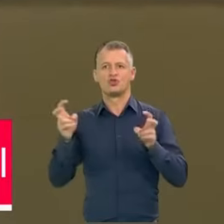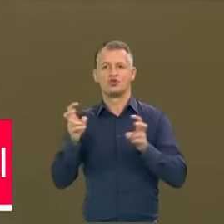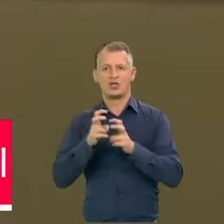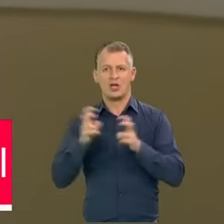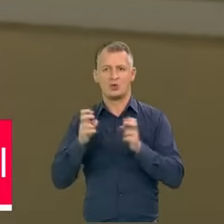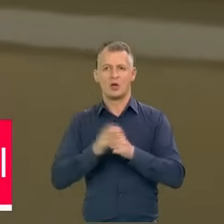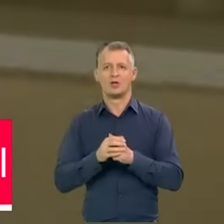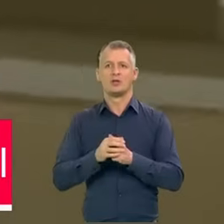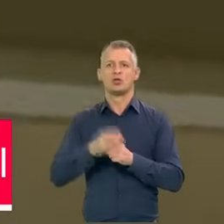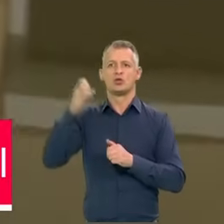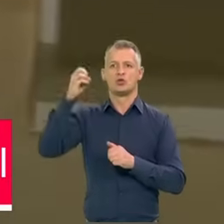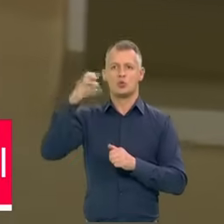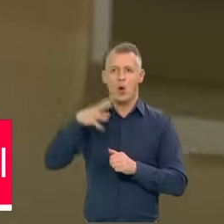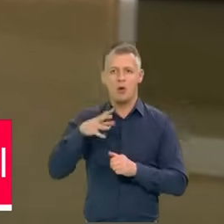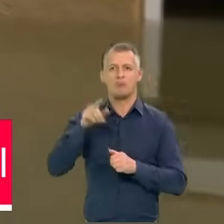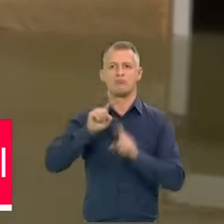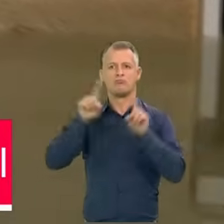hetek tud